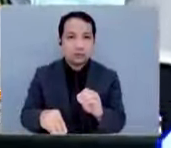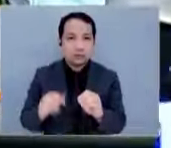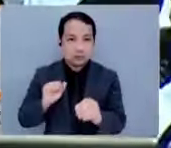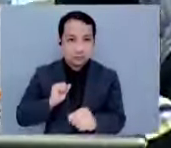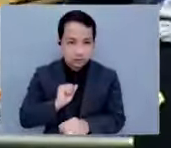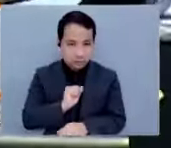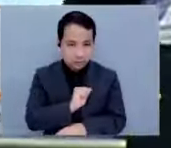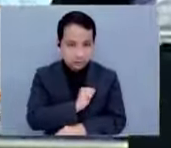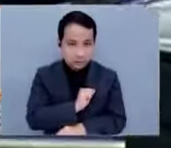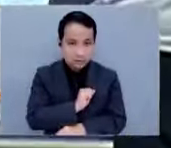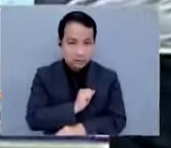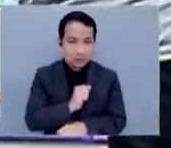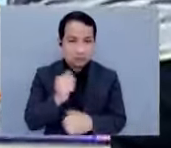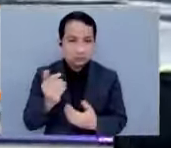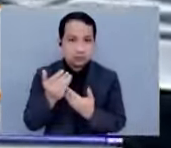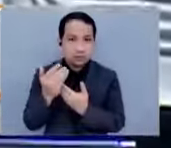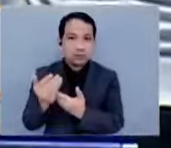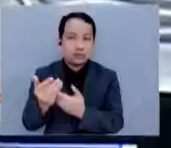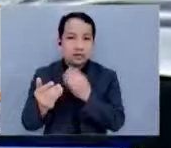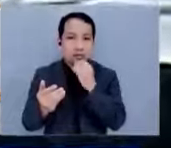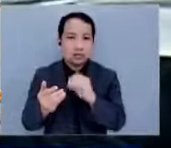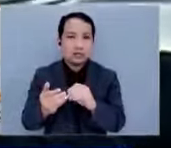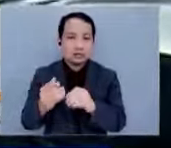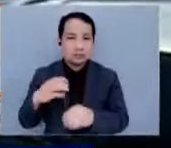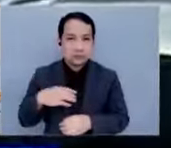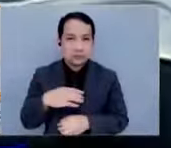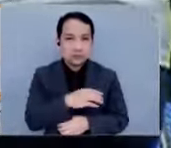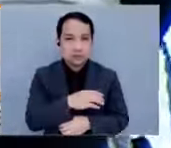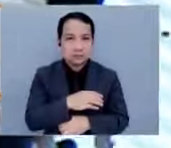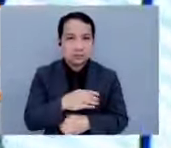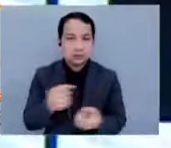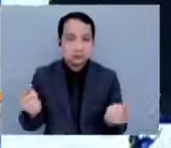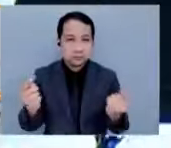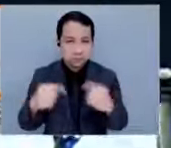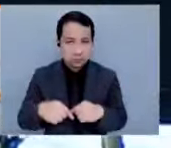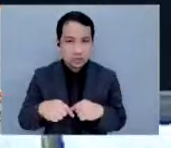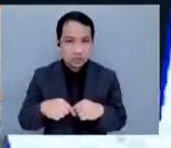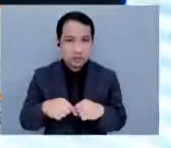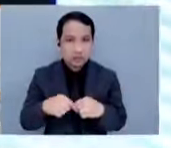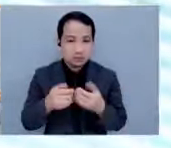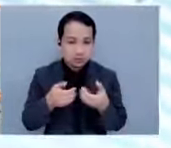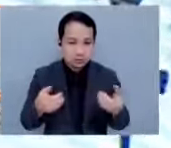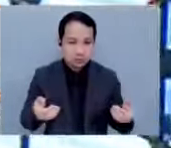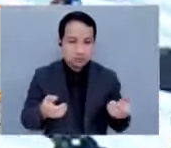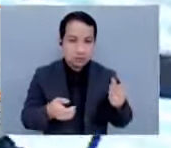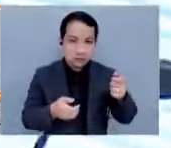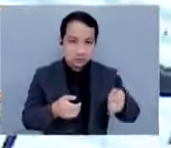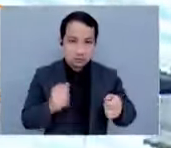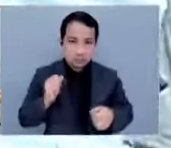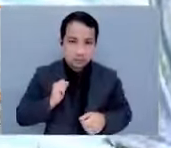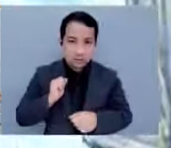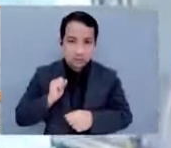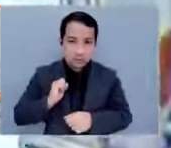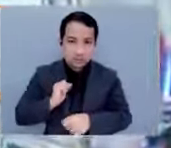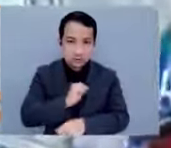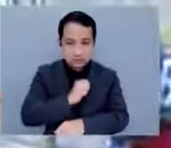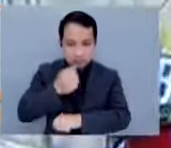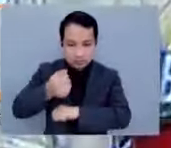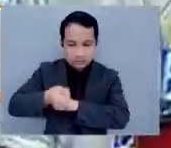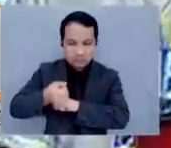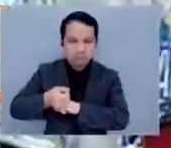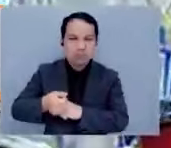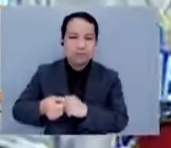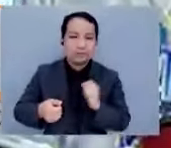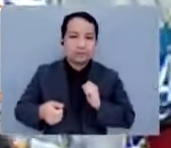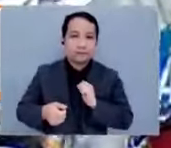yung subpoena naman na inilabas ng Kamara para padaluhin ang pastor sa magkahiwalay na pagdinig. Sa Senado, pinapasagot si Quiboloy laban sa